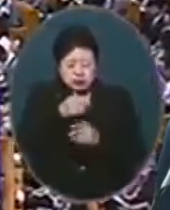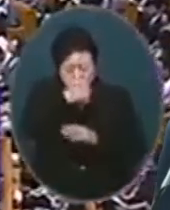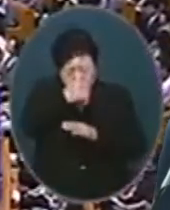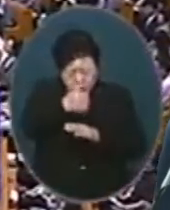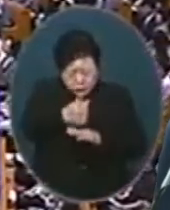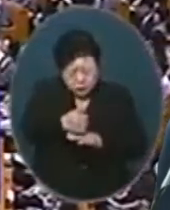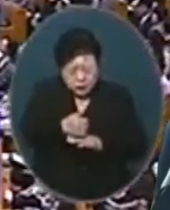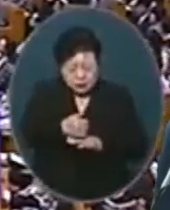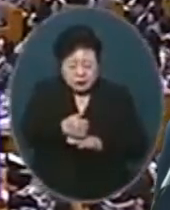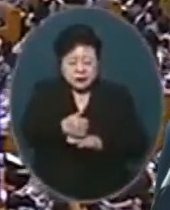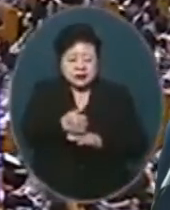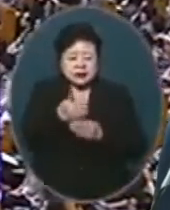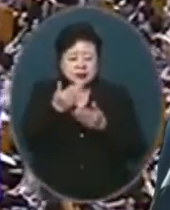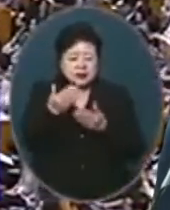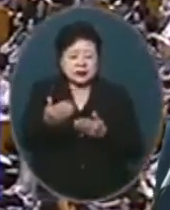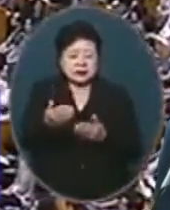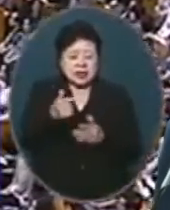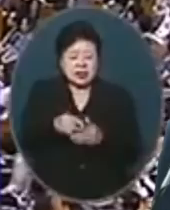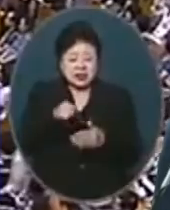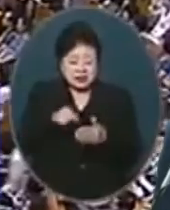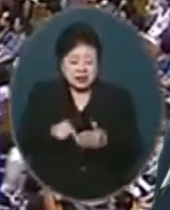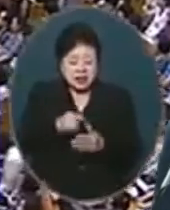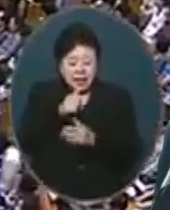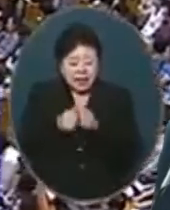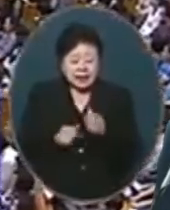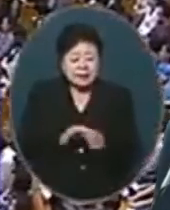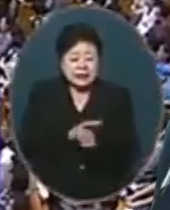우리를 우리 주 그리스도 예수 안에 있는